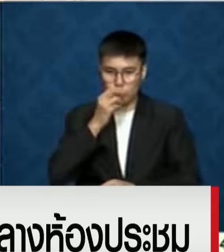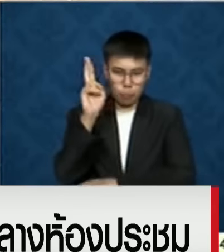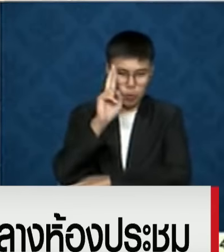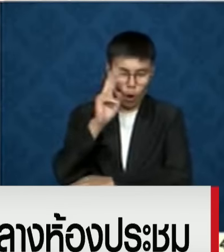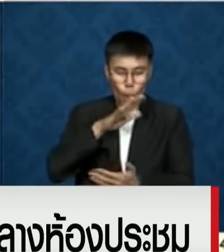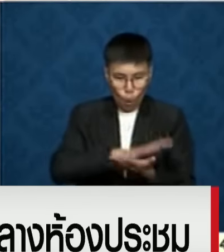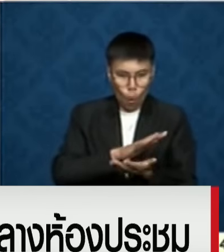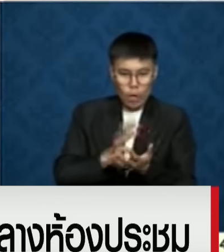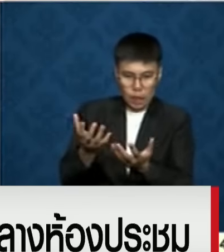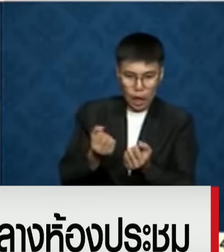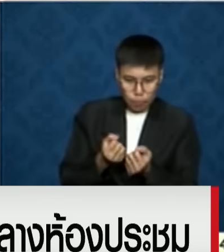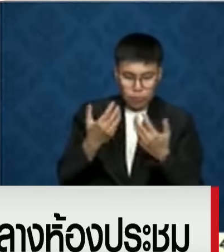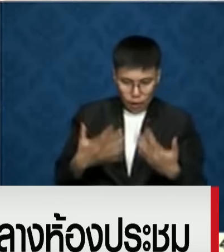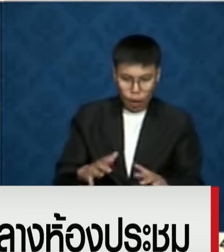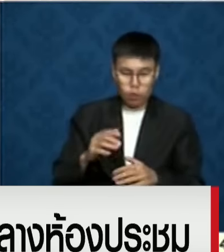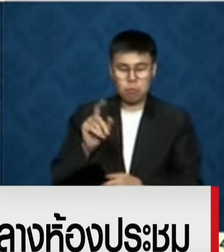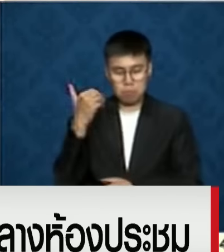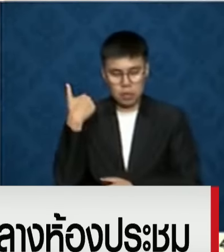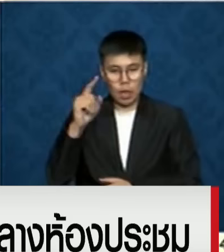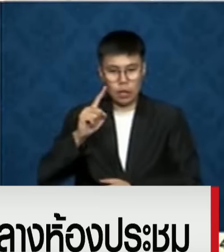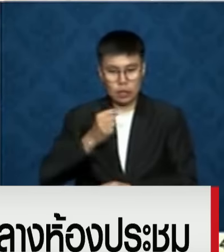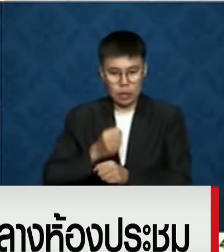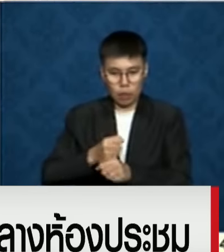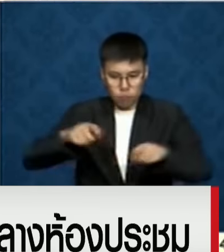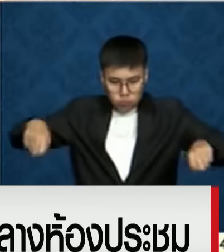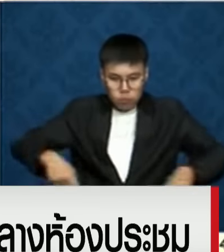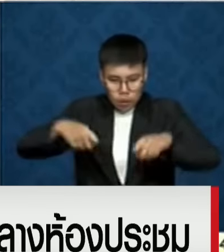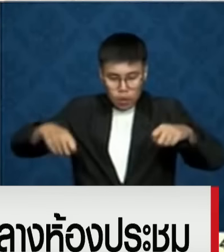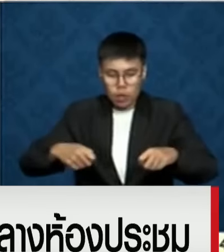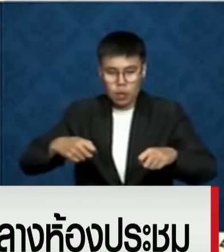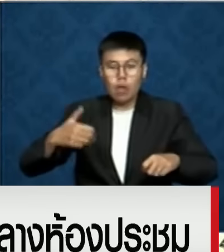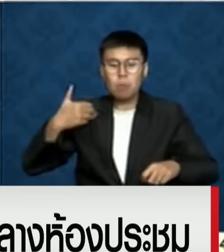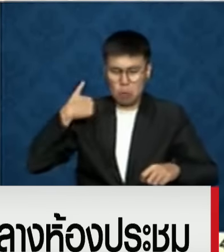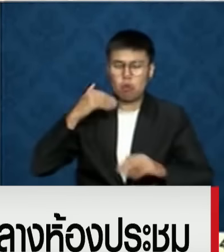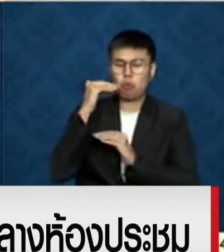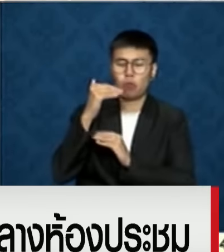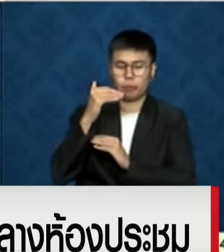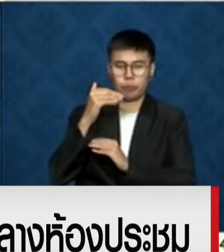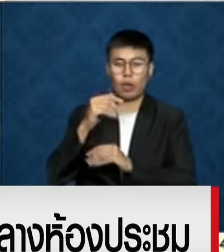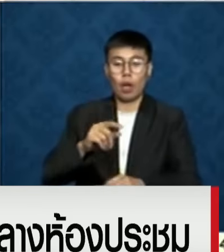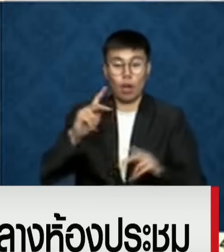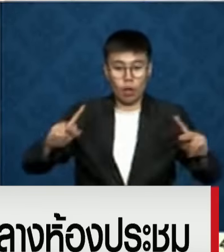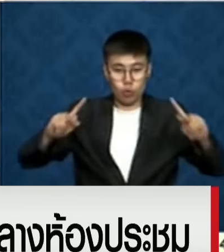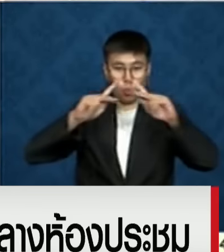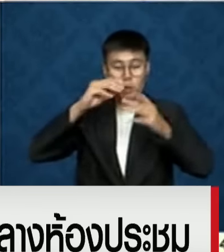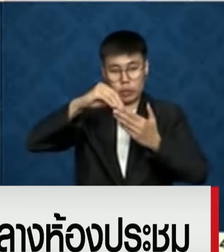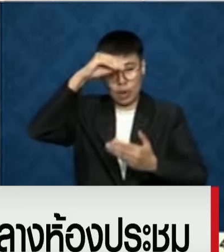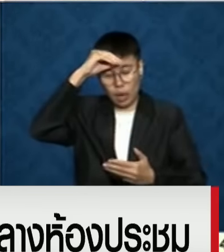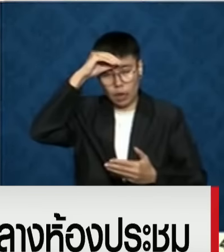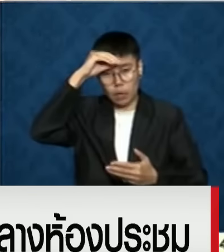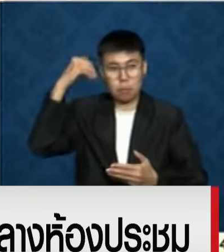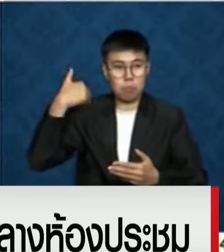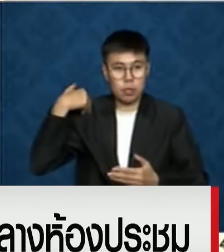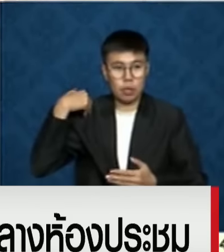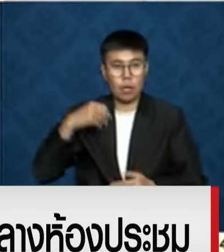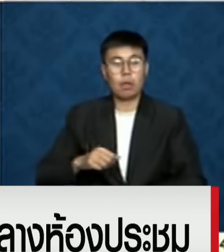ผิดก็จะดำเนินการทางวินัยร้ายแรงแล้วก็พูดไปถึงเรื่องปัญหาการจัดซื้อจัดจ้างน่ะค่ะบอกว่ากระทรวงเองก็พยายามจะลดภาระ